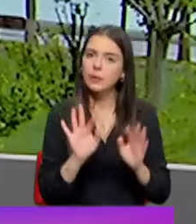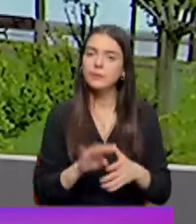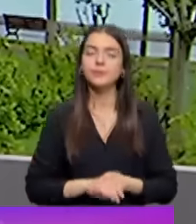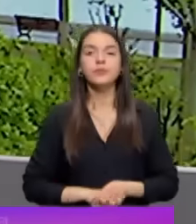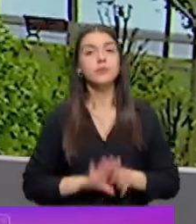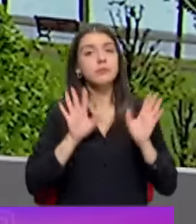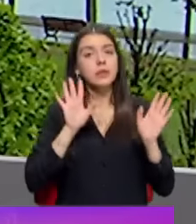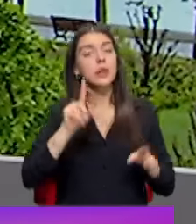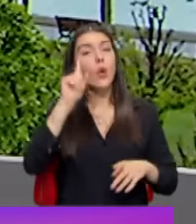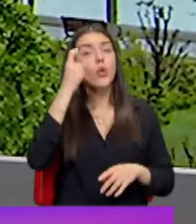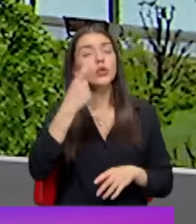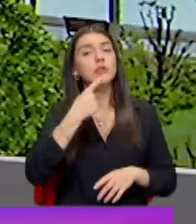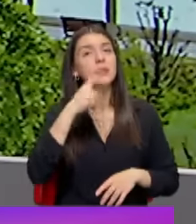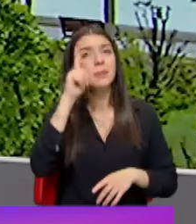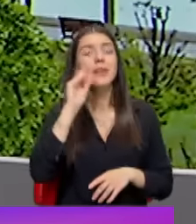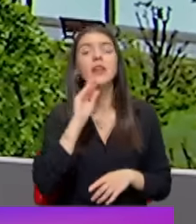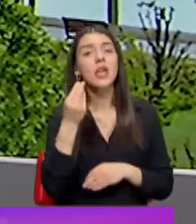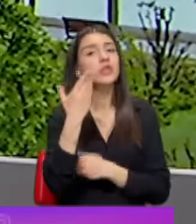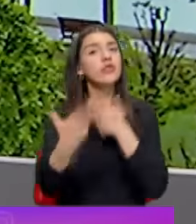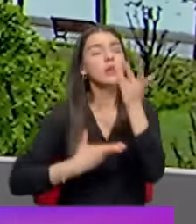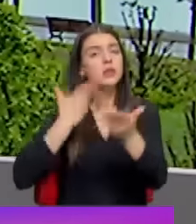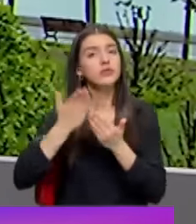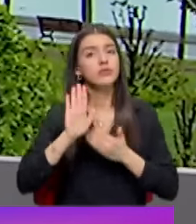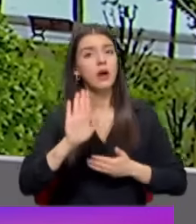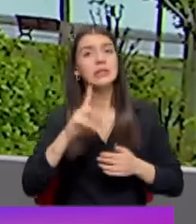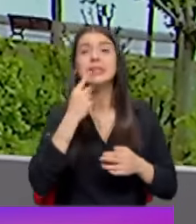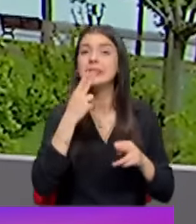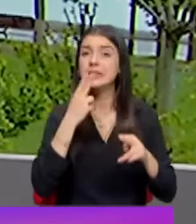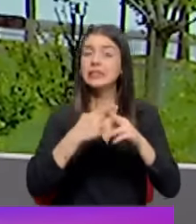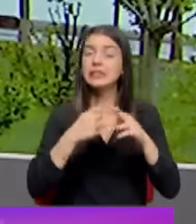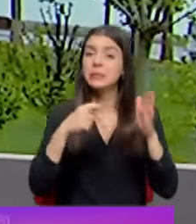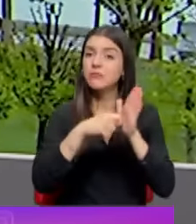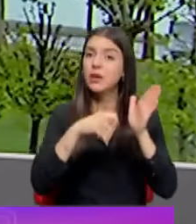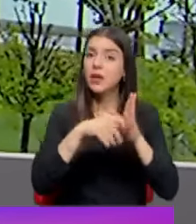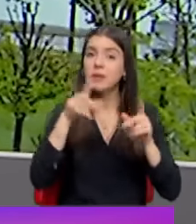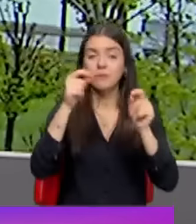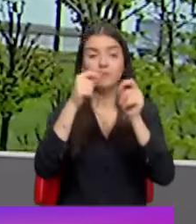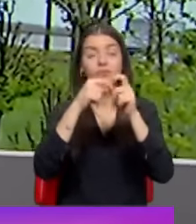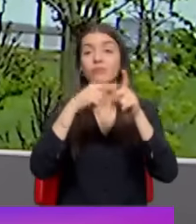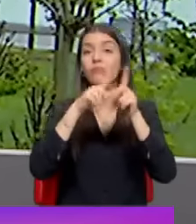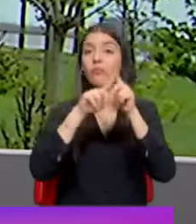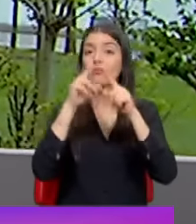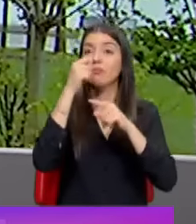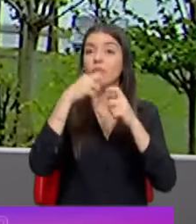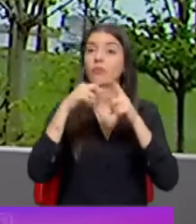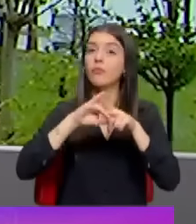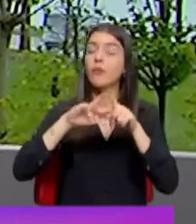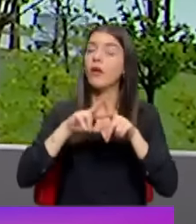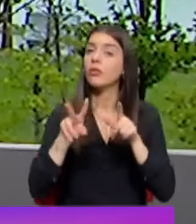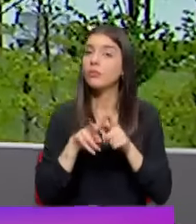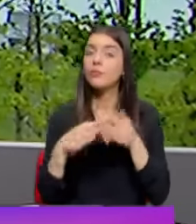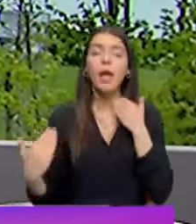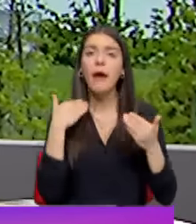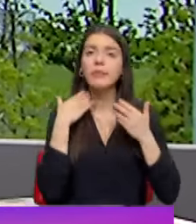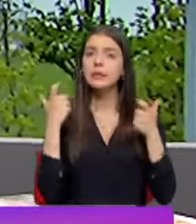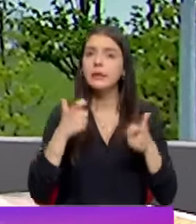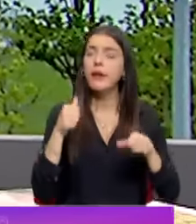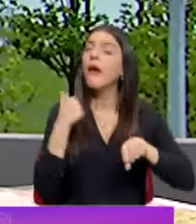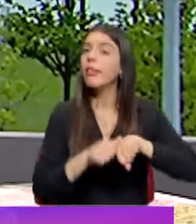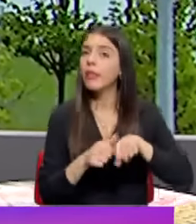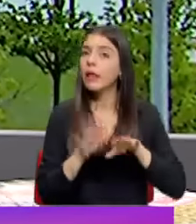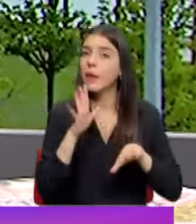Yine 19 yaşında bir gençten bahsedeceğim. İsmi Bedirhan Kiril, bu kez adres Antalya. Kendisi